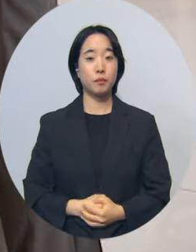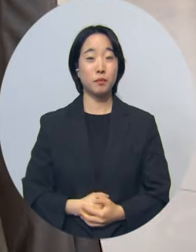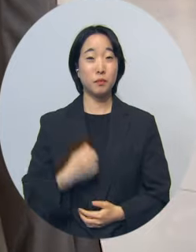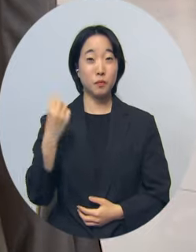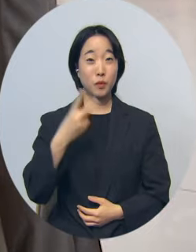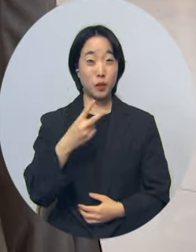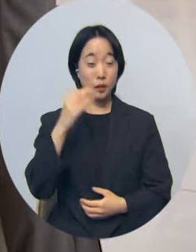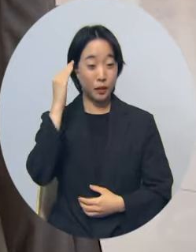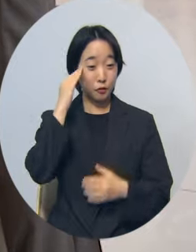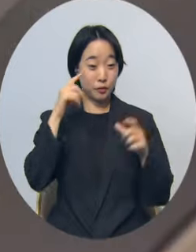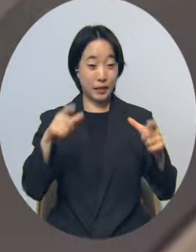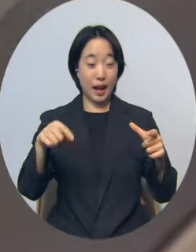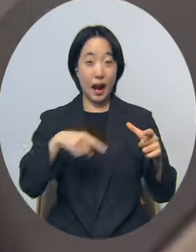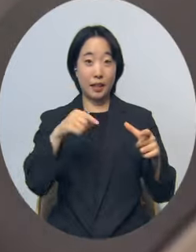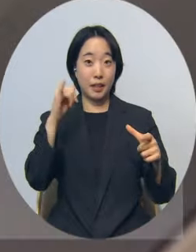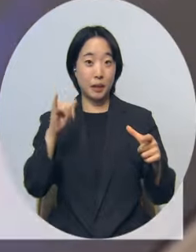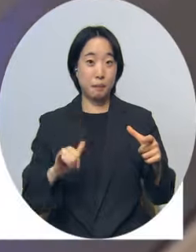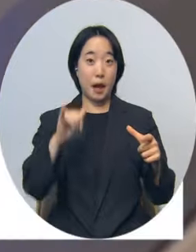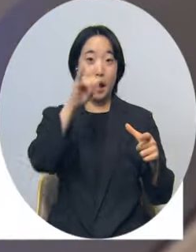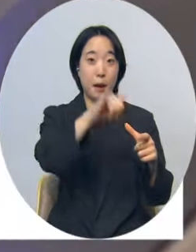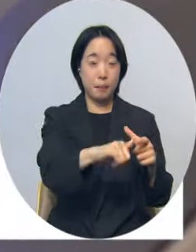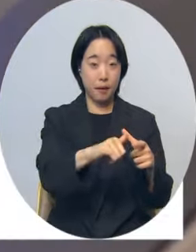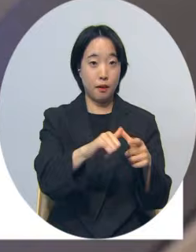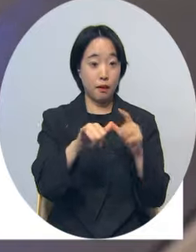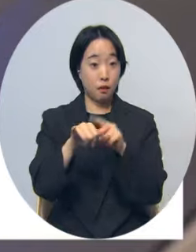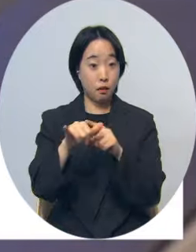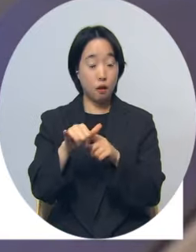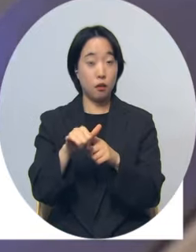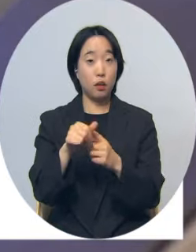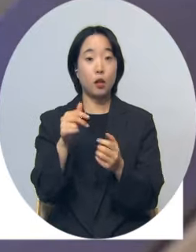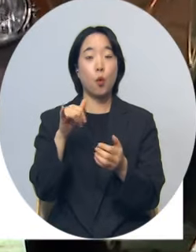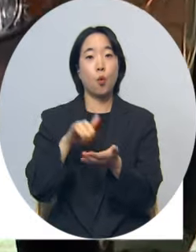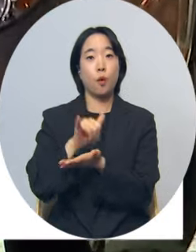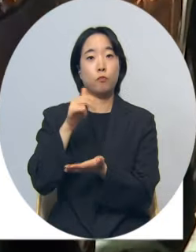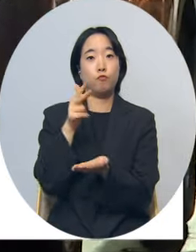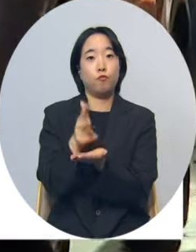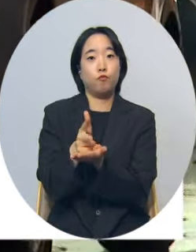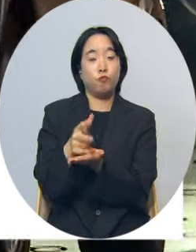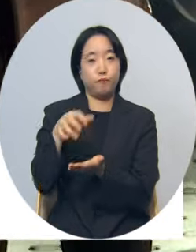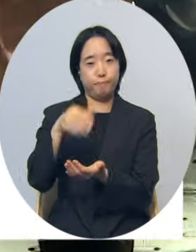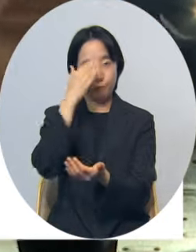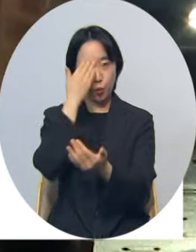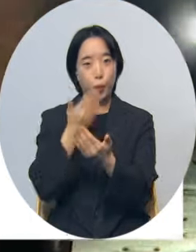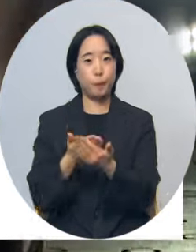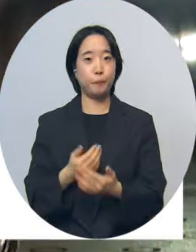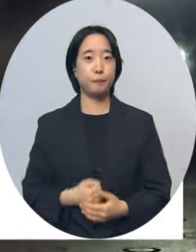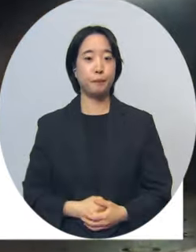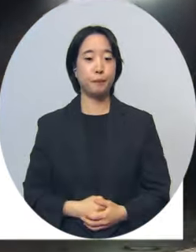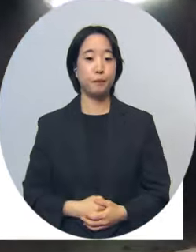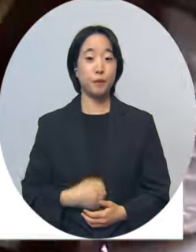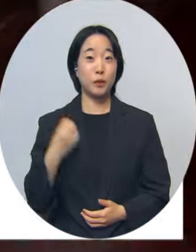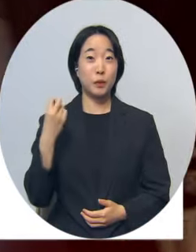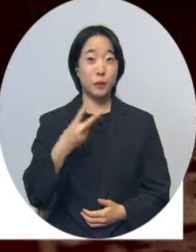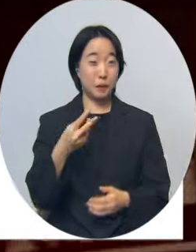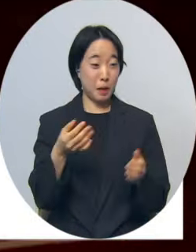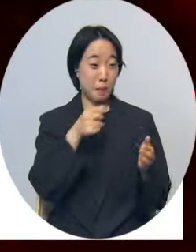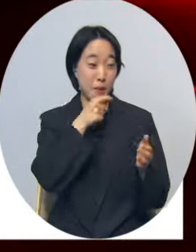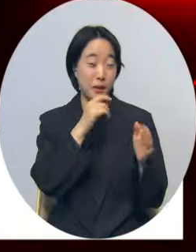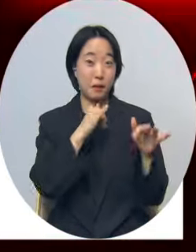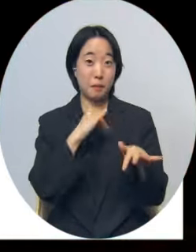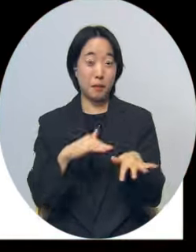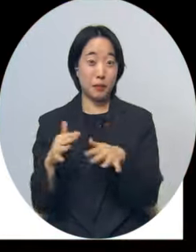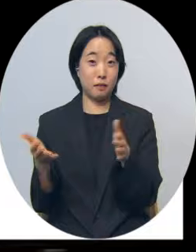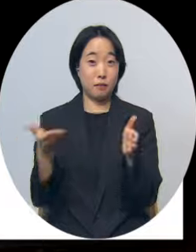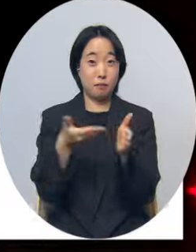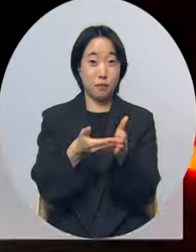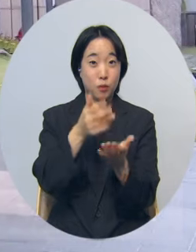대해서는 공항 주차장 이용료를 면제하고 같은 기간 국내 여객을 대상으로 국가운영 연안여객터미널 이용료 할인과 주차비